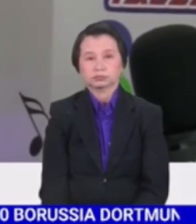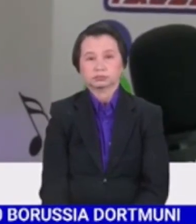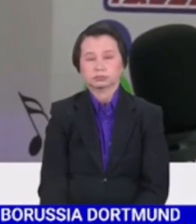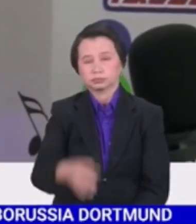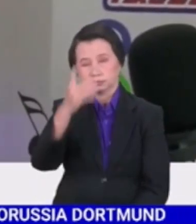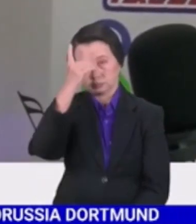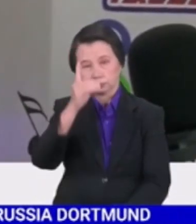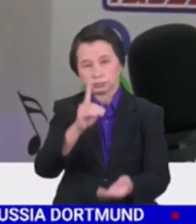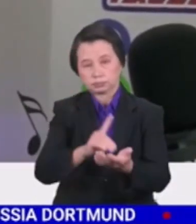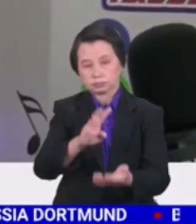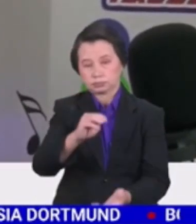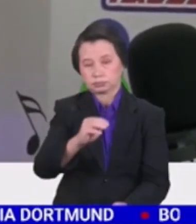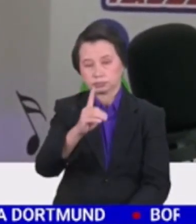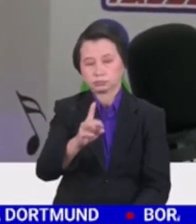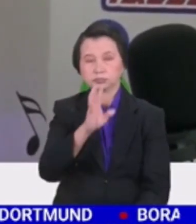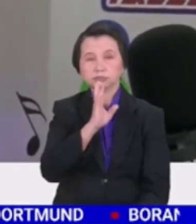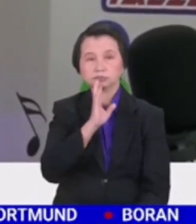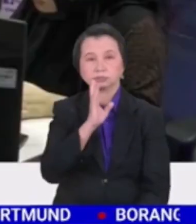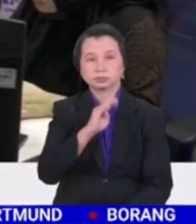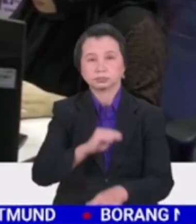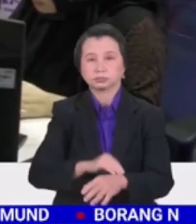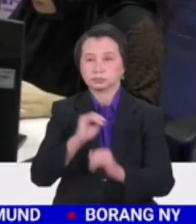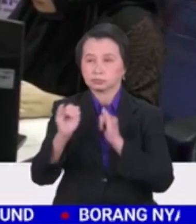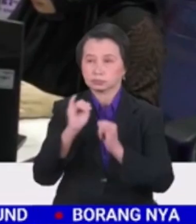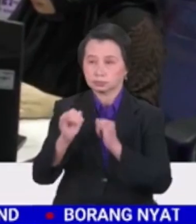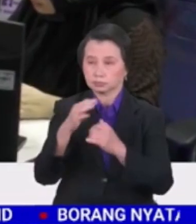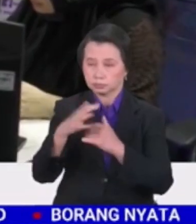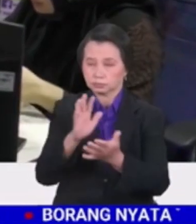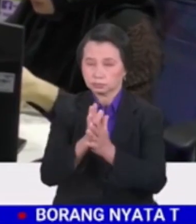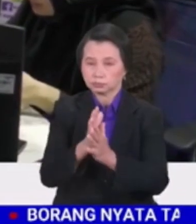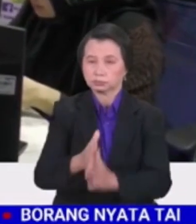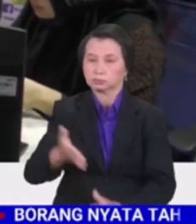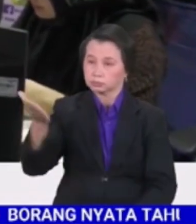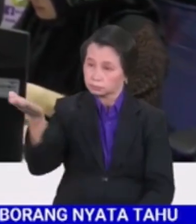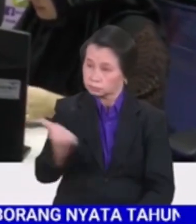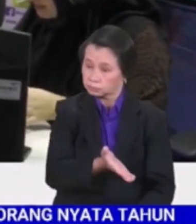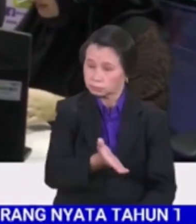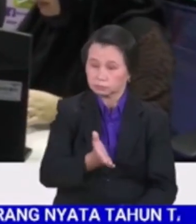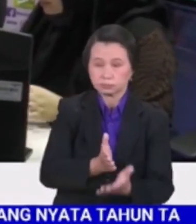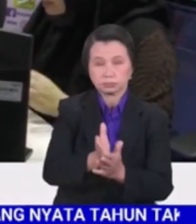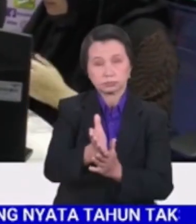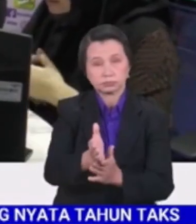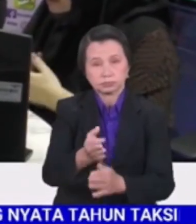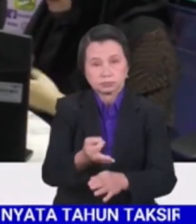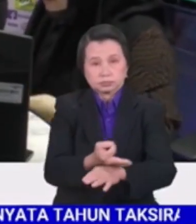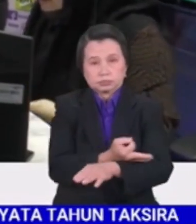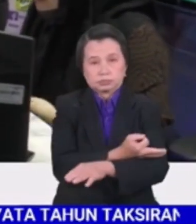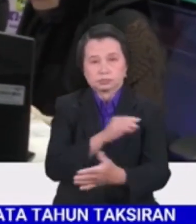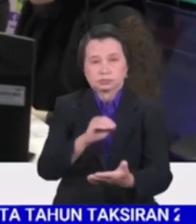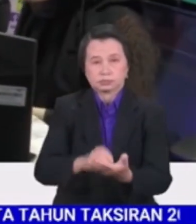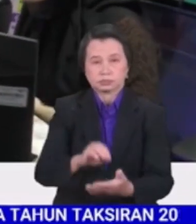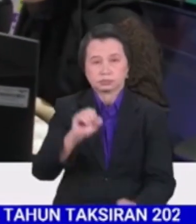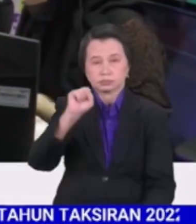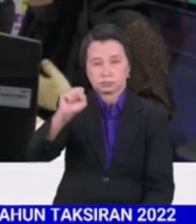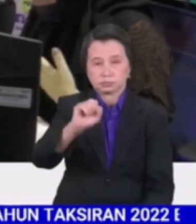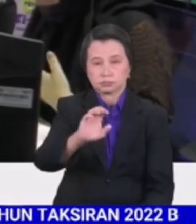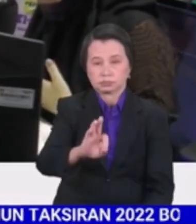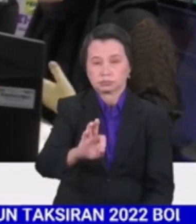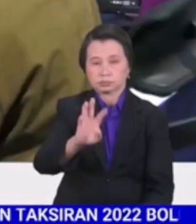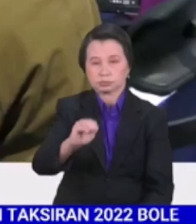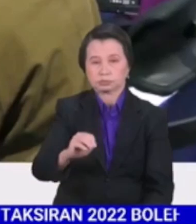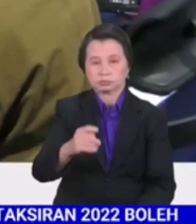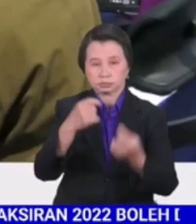jatuh dokter Muhammad berkata demikian ketika ditemui selepas menjadi tetamu menurut si segmen segar di konti sampai FM